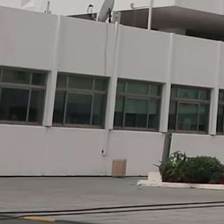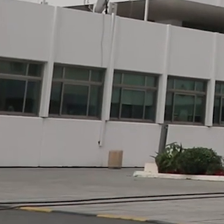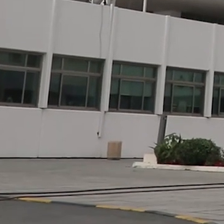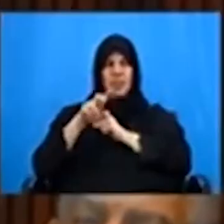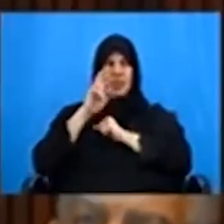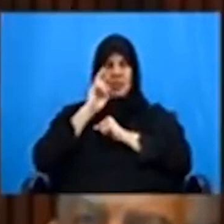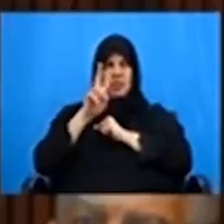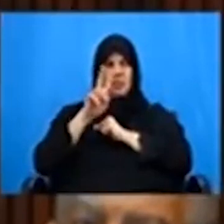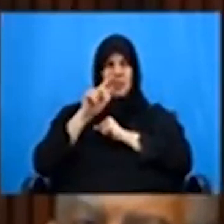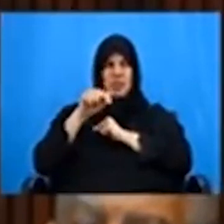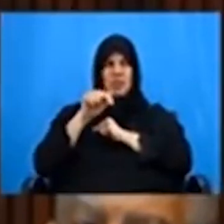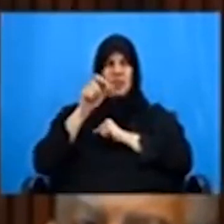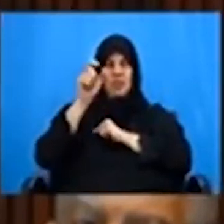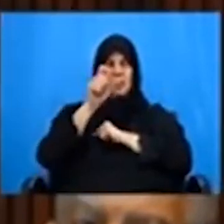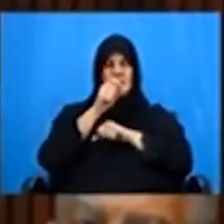احنا نشوف العامل المشترك